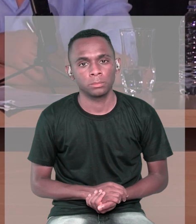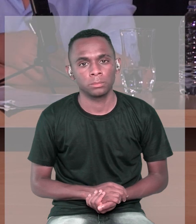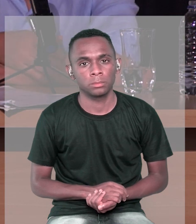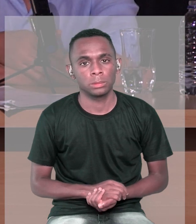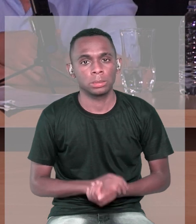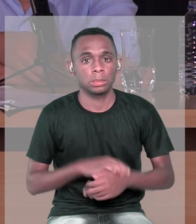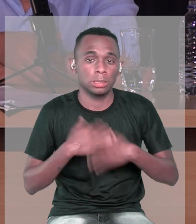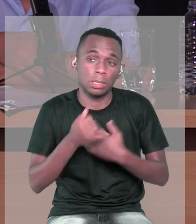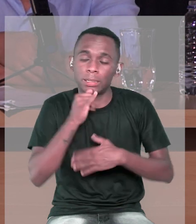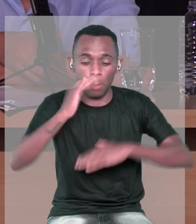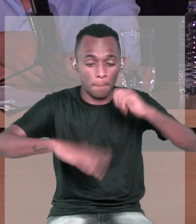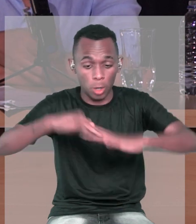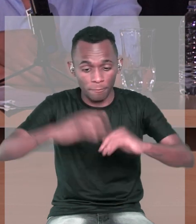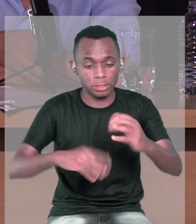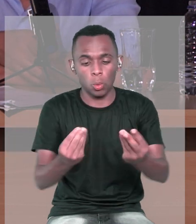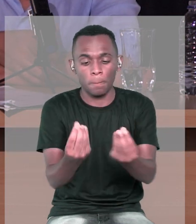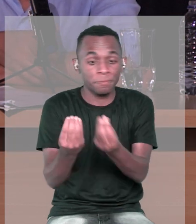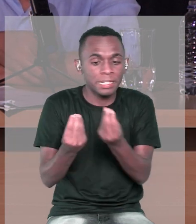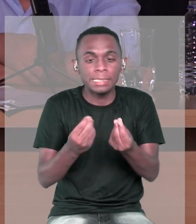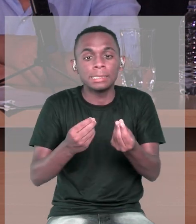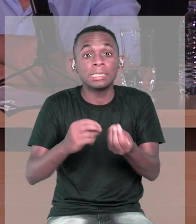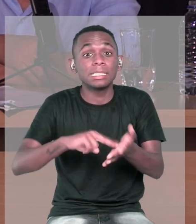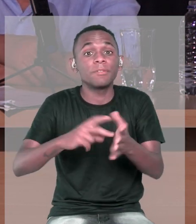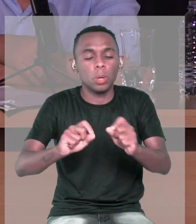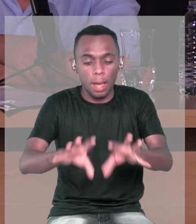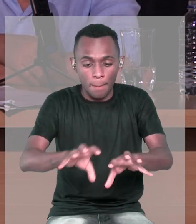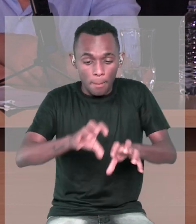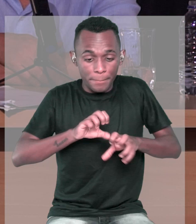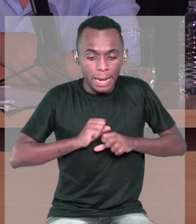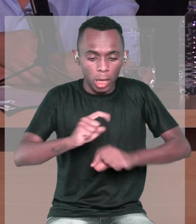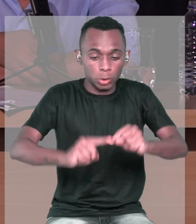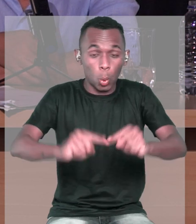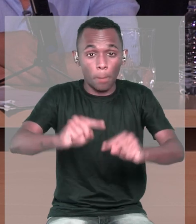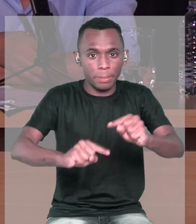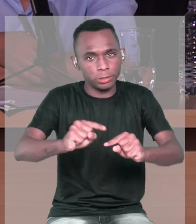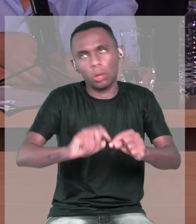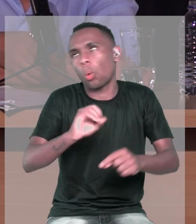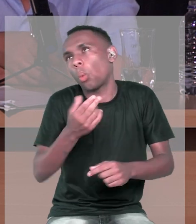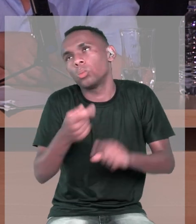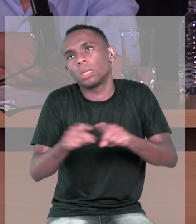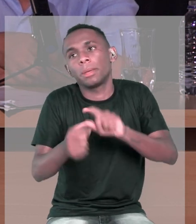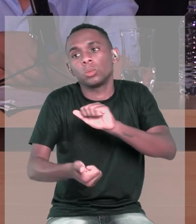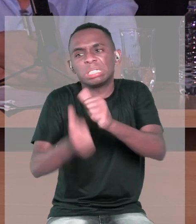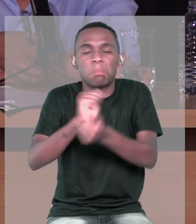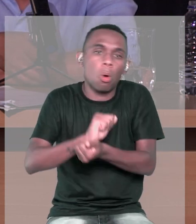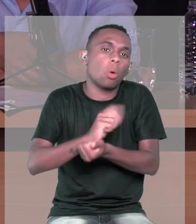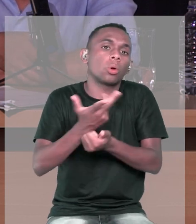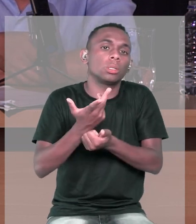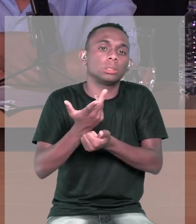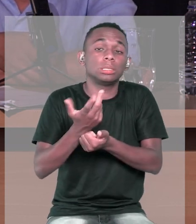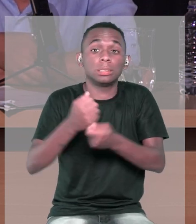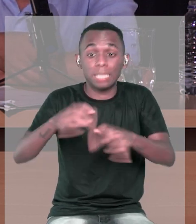Numa profissão manual, você se apropria do material. No esporte ou a dançar, você se apropria